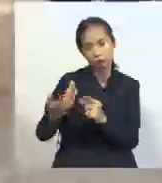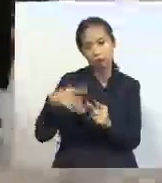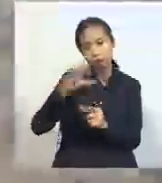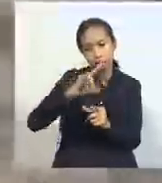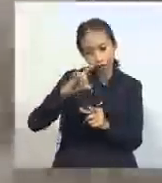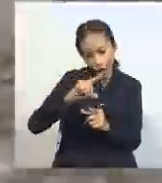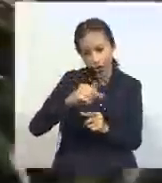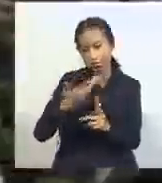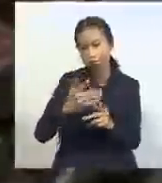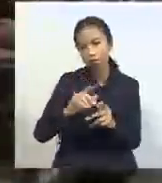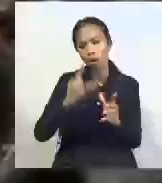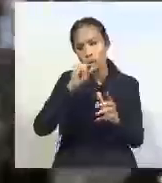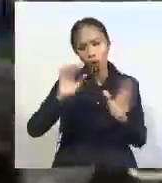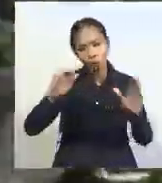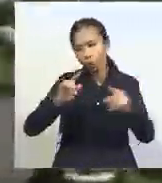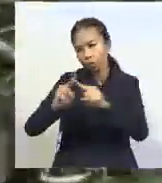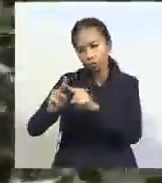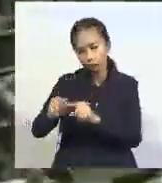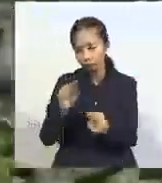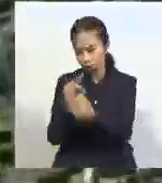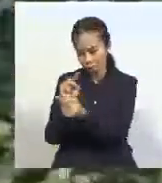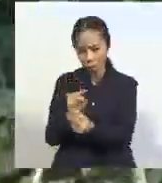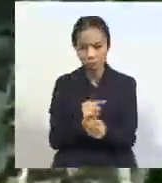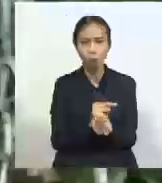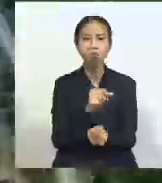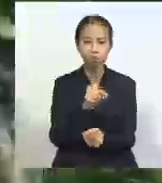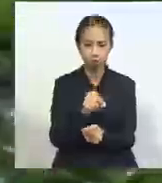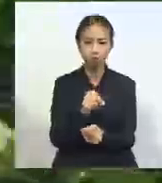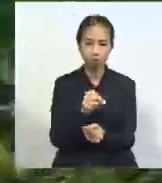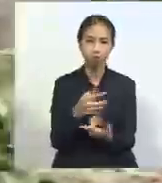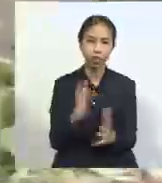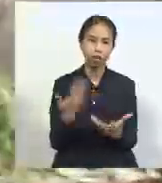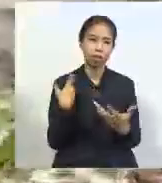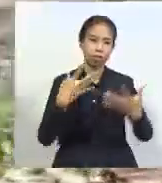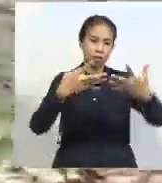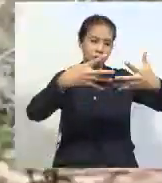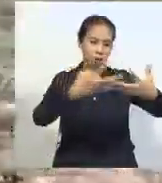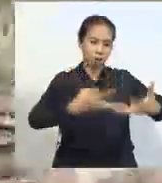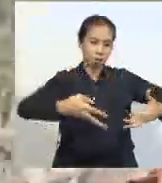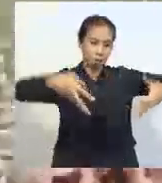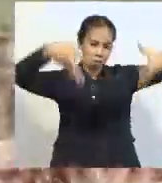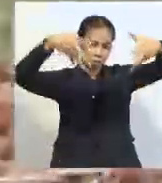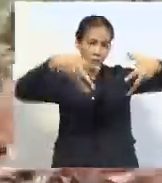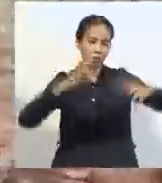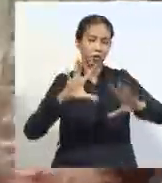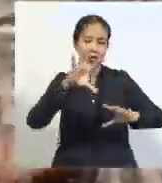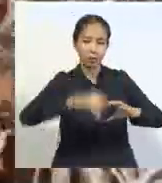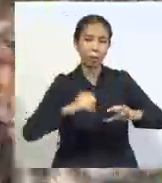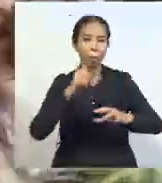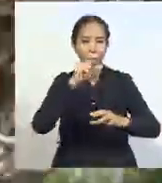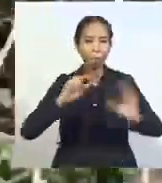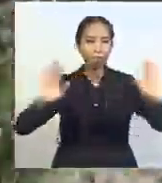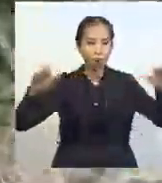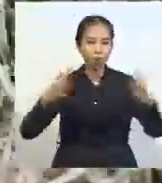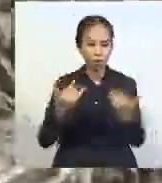กปลอดหัวดำนกปลอดเหลืองอีกอย่างละ1ตัวนะคะก็มีกรงดักนกอีกด้วยนะคะคือเรียกว่าไปครั้งนี้เจ้าหน้า